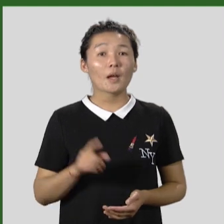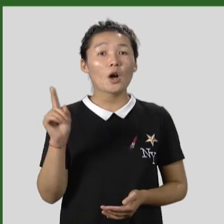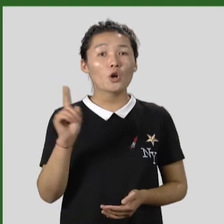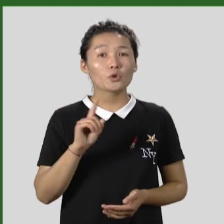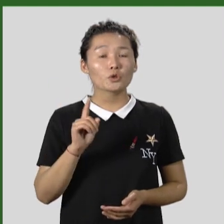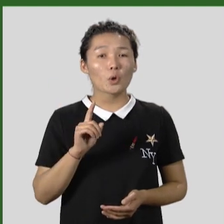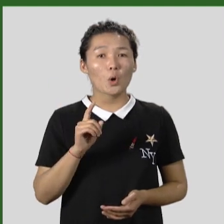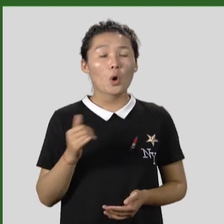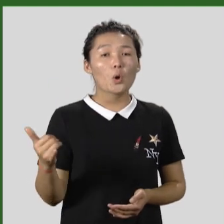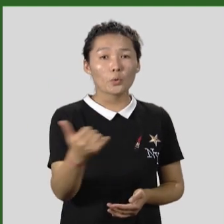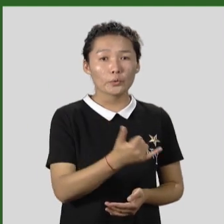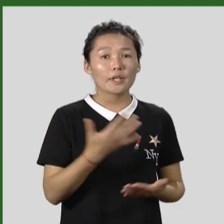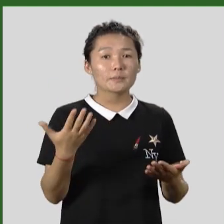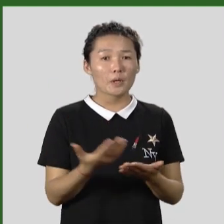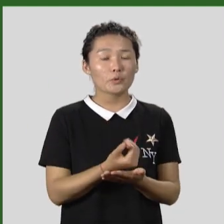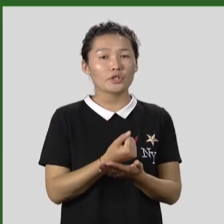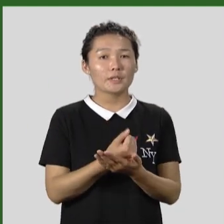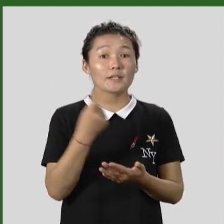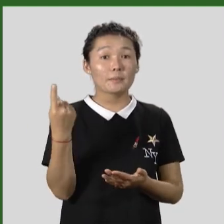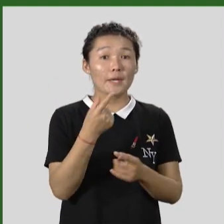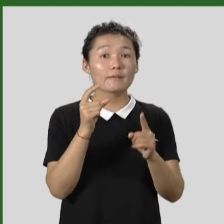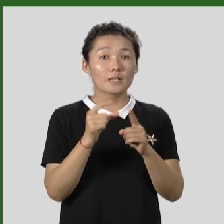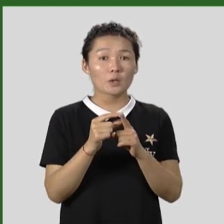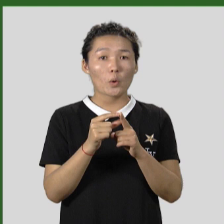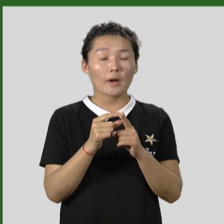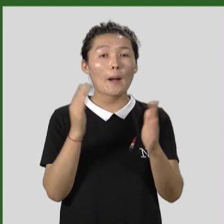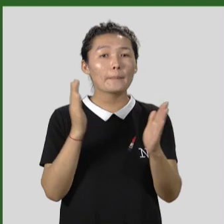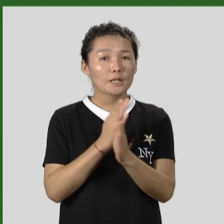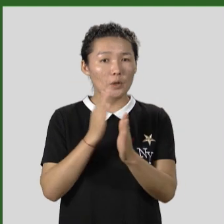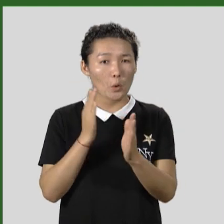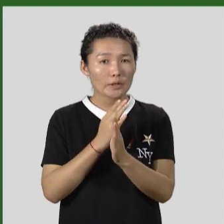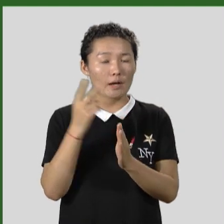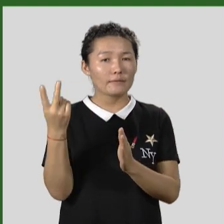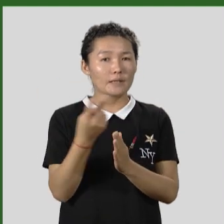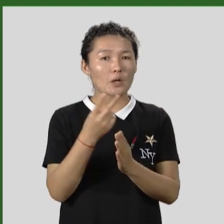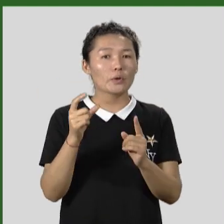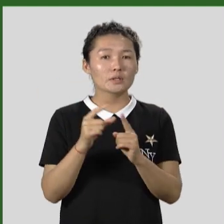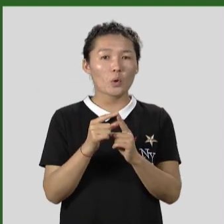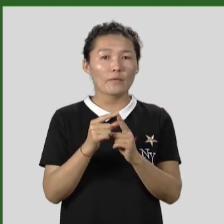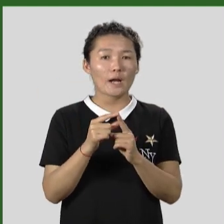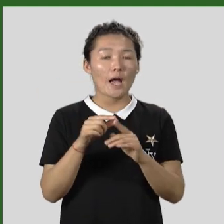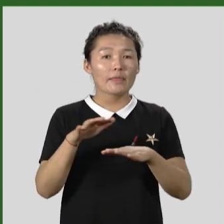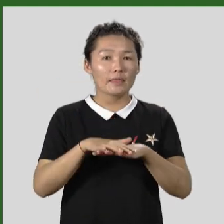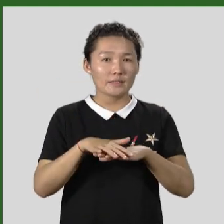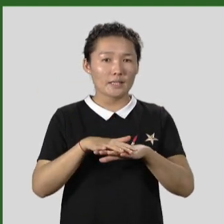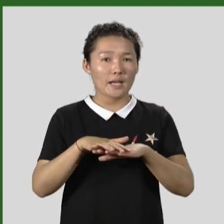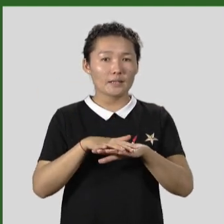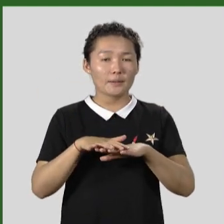Что у нас получилось? Первое слово – природа. Второе слово –